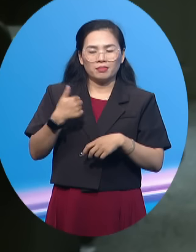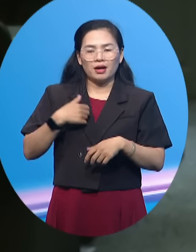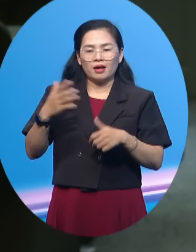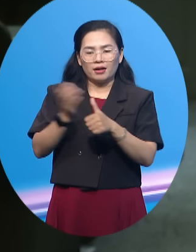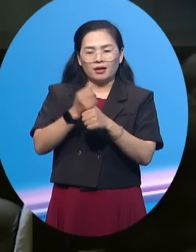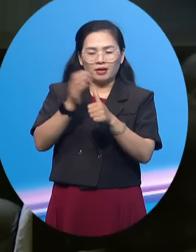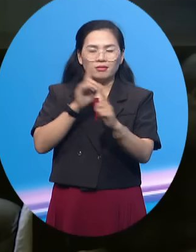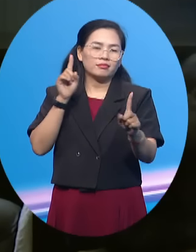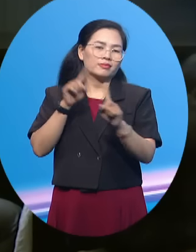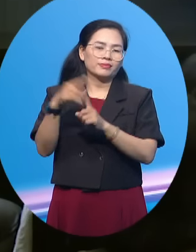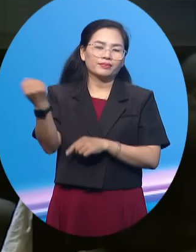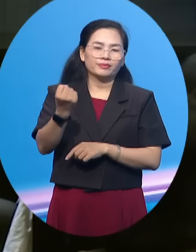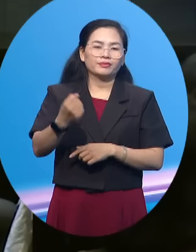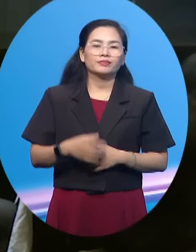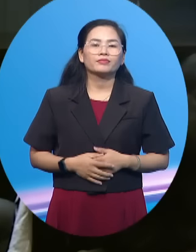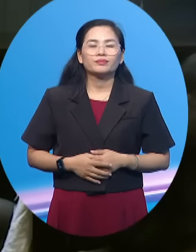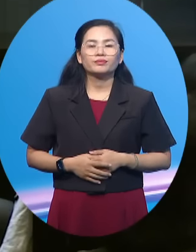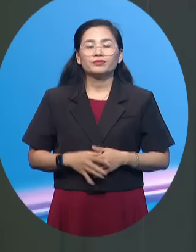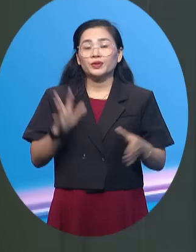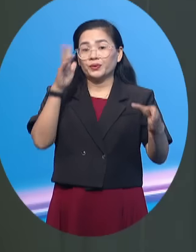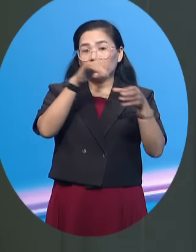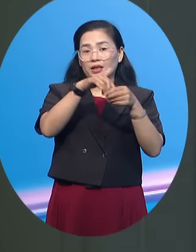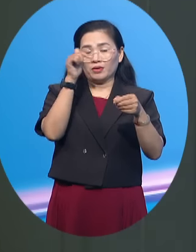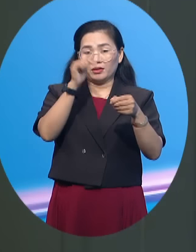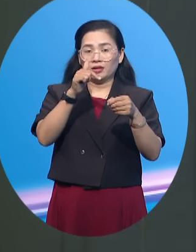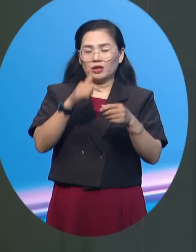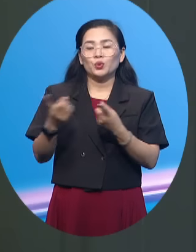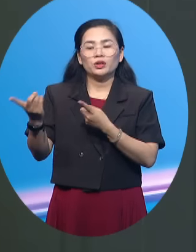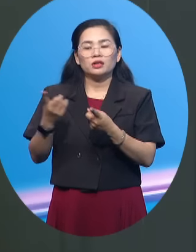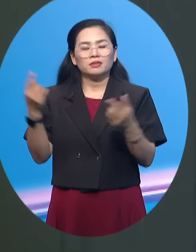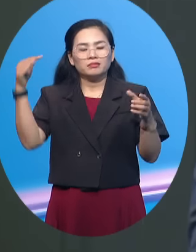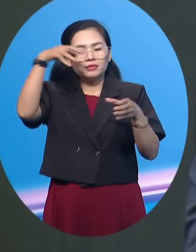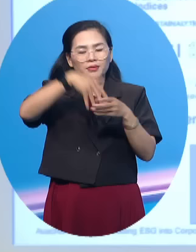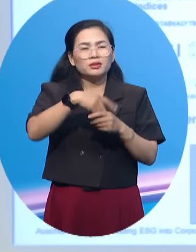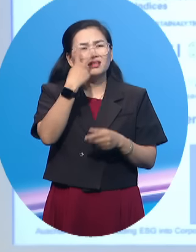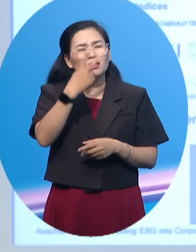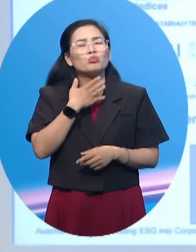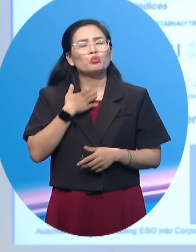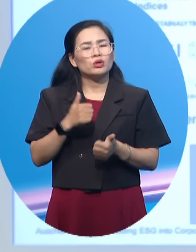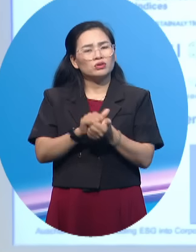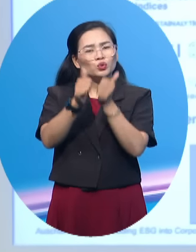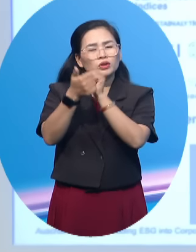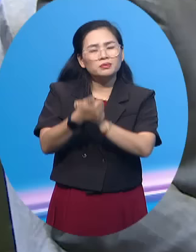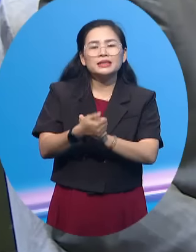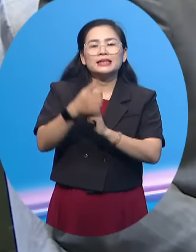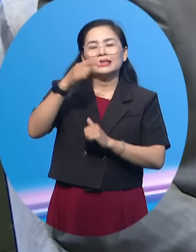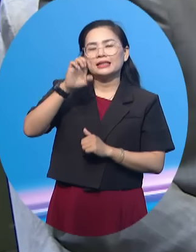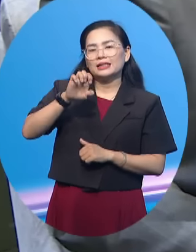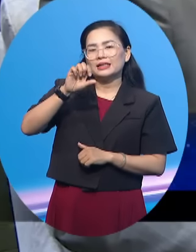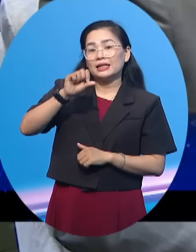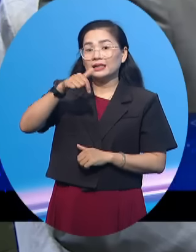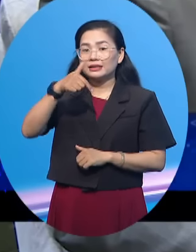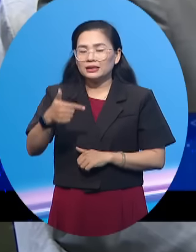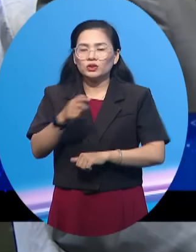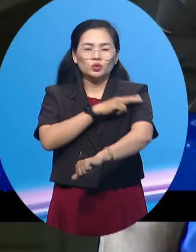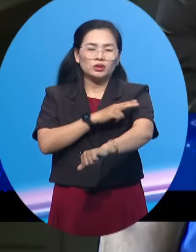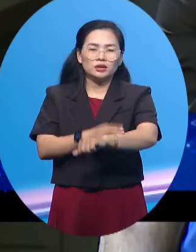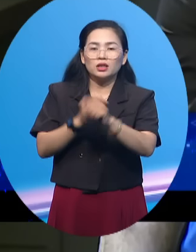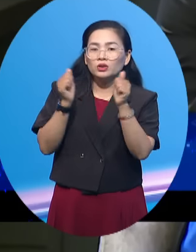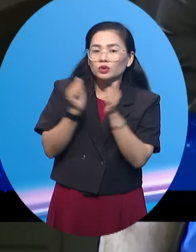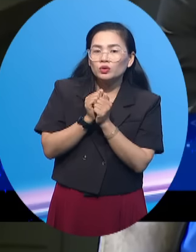được mục tiêu đến đó. Hội thảo là cơ hội đặc biệt để các doanh nghiệp thực sự muốn chuyển mình với ESG, kết nối với các chuyên gia cùng chí